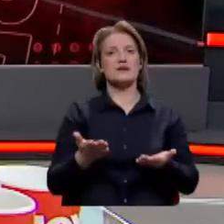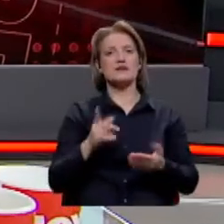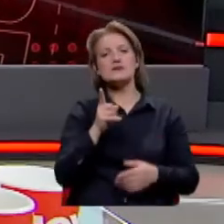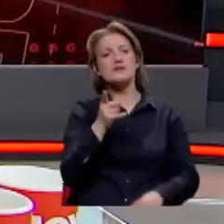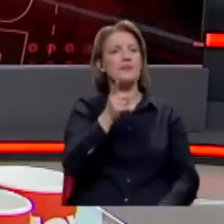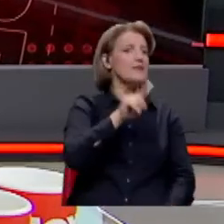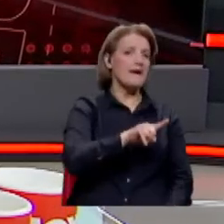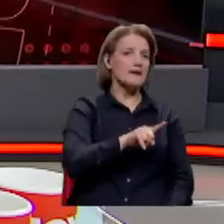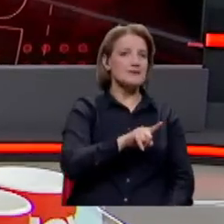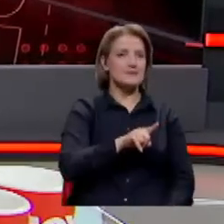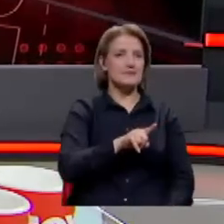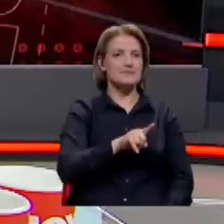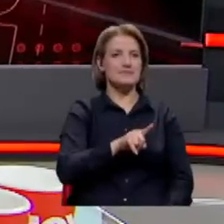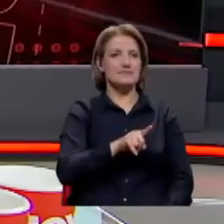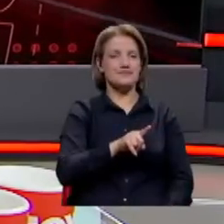diğer tarafsa